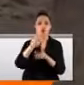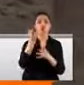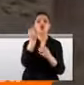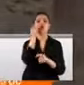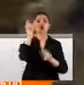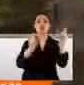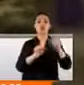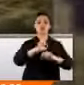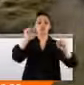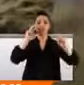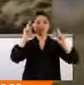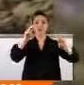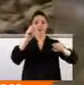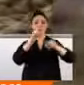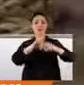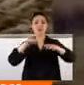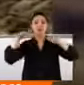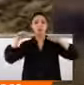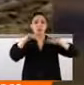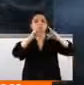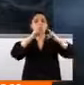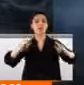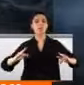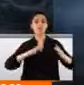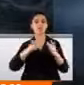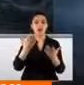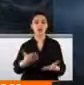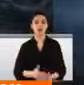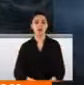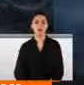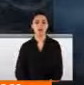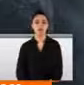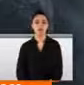kişi patlamaları görmek için bölgeye kamp kurdu.